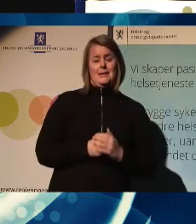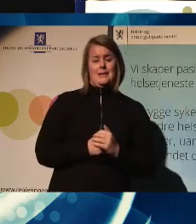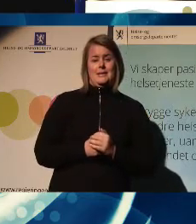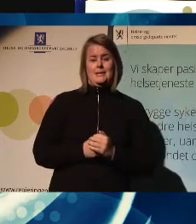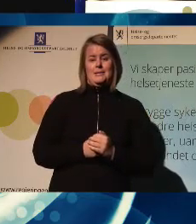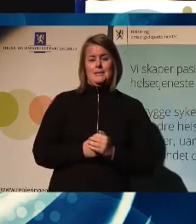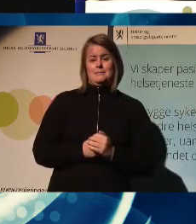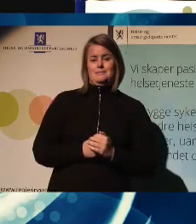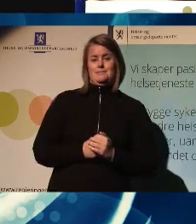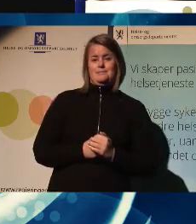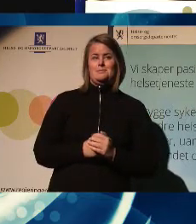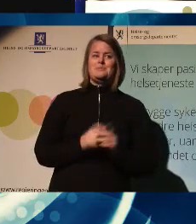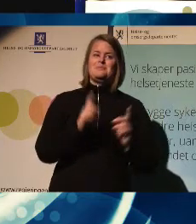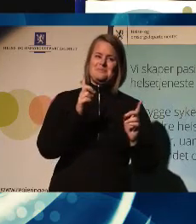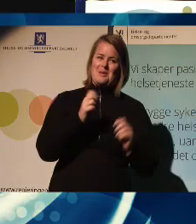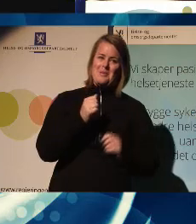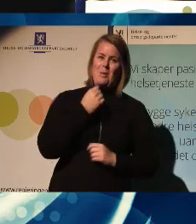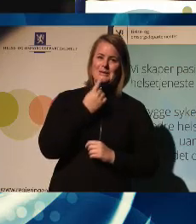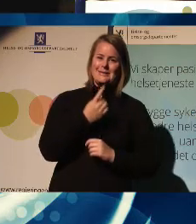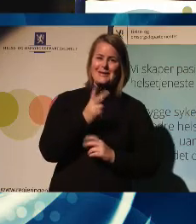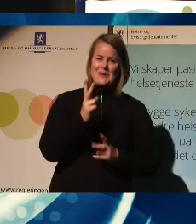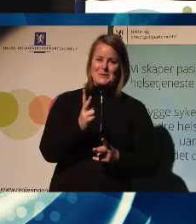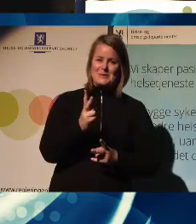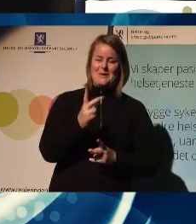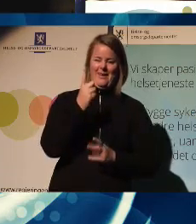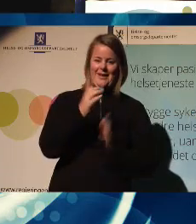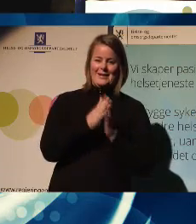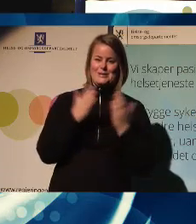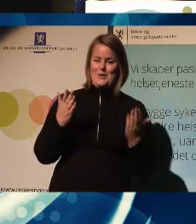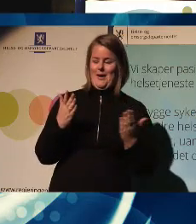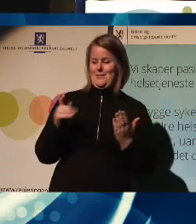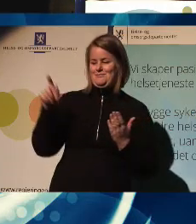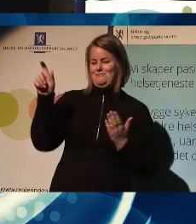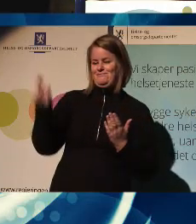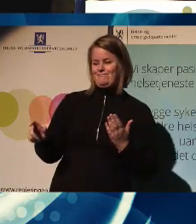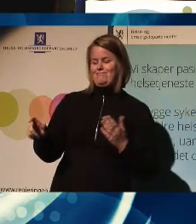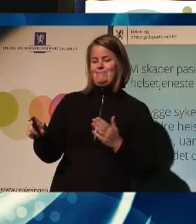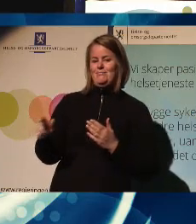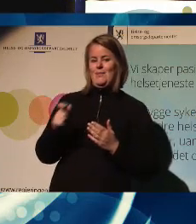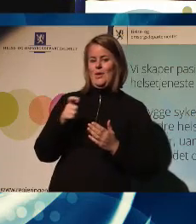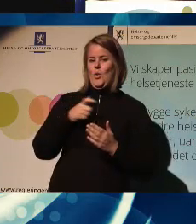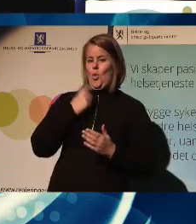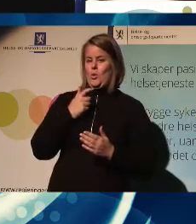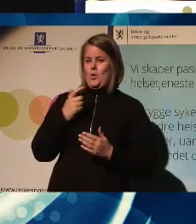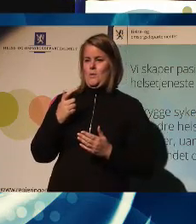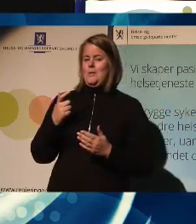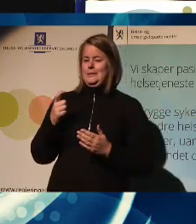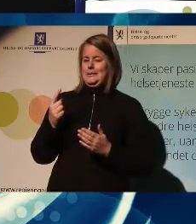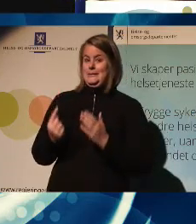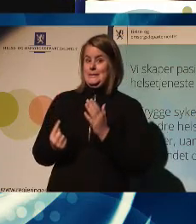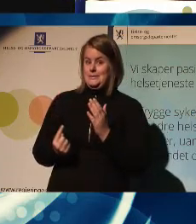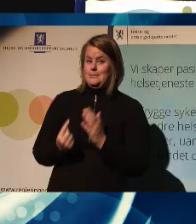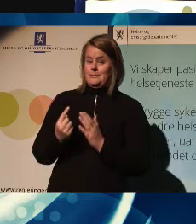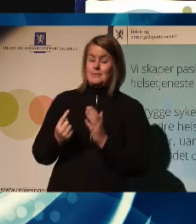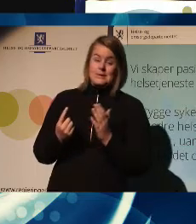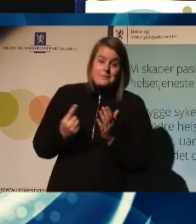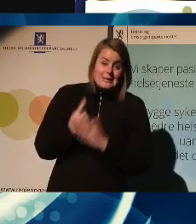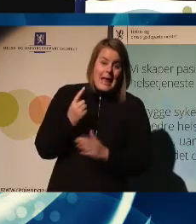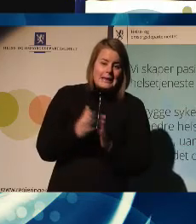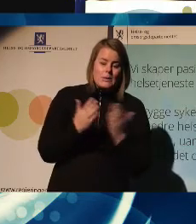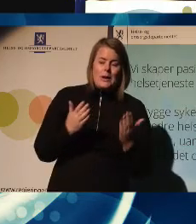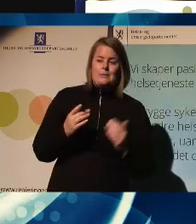snakker om denne samtalen, så må jeg bare trekke fram en historie med en ungdom som var ganske spesiell. Jeg fikk